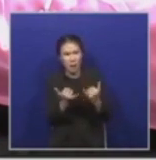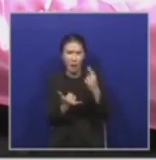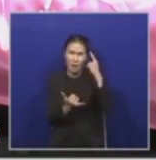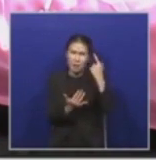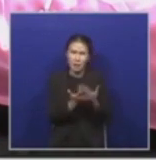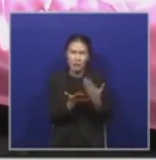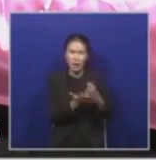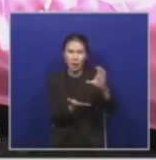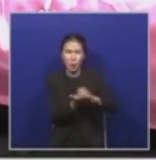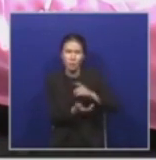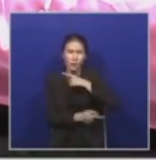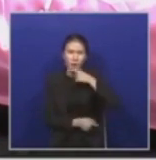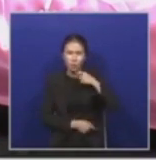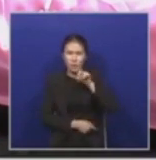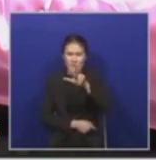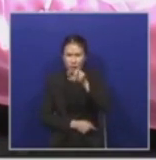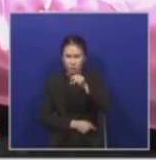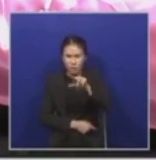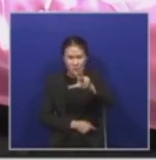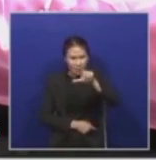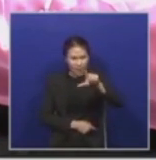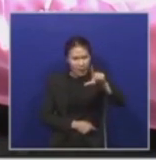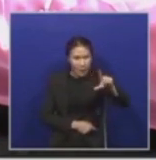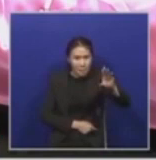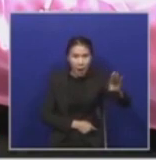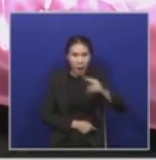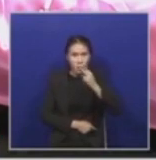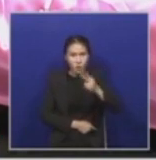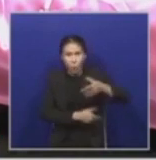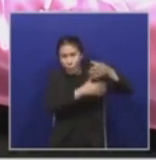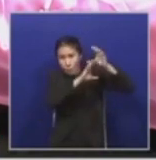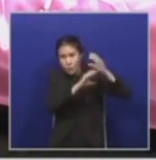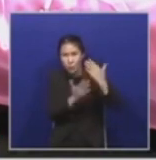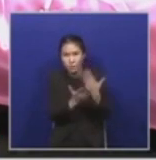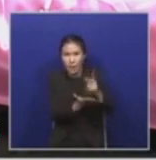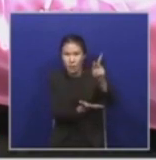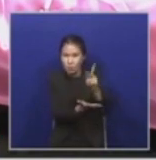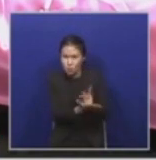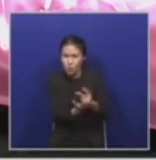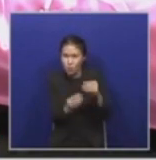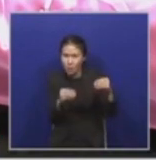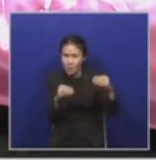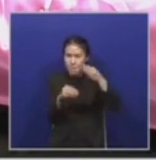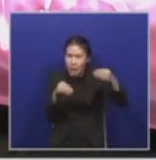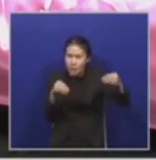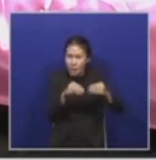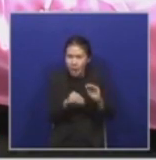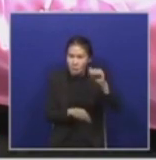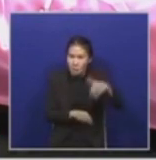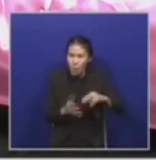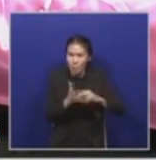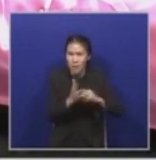าดดุลอีก 3.3 ล้านล้านบาทภาพยนตร์นักกู้แห่งลุ่มน้ำเจ้าพยาตอนภาคพิสดารจะเข้าสัปดาห์ห